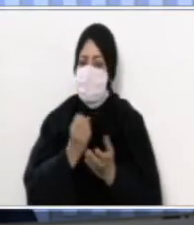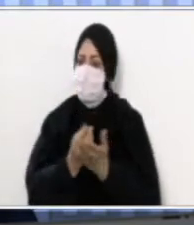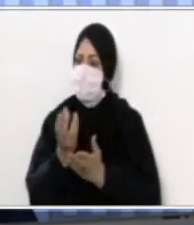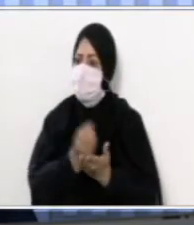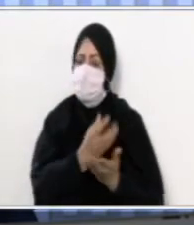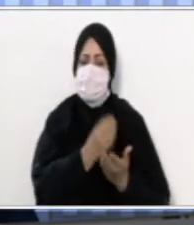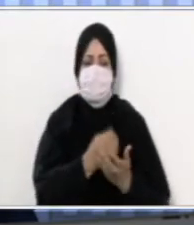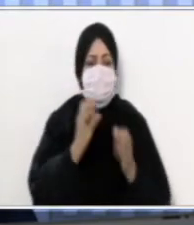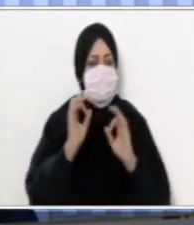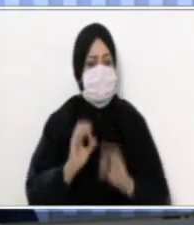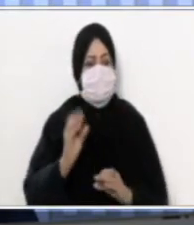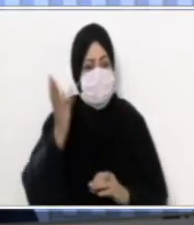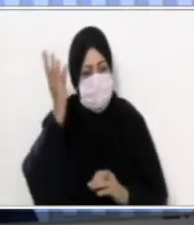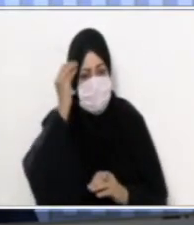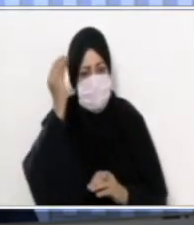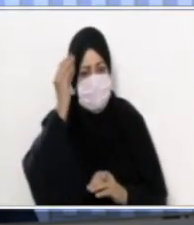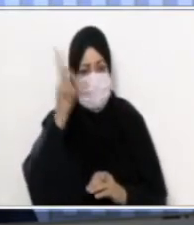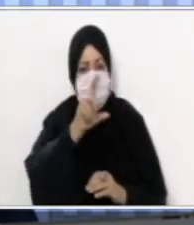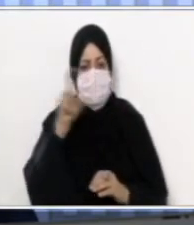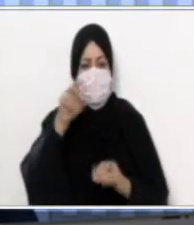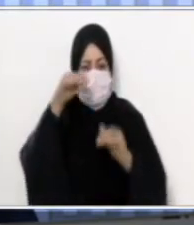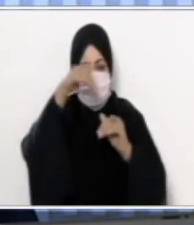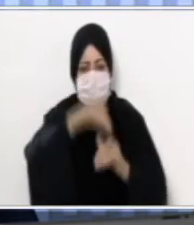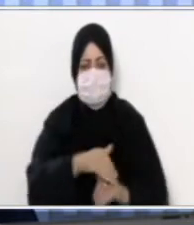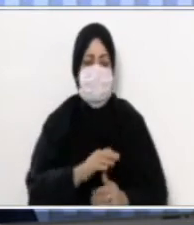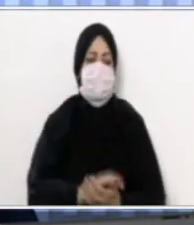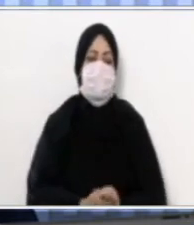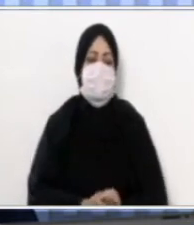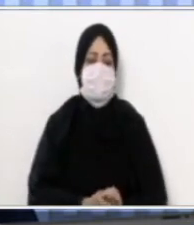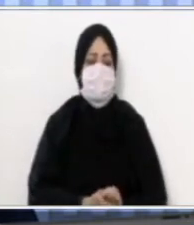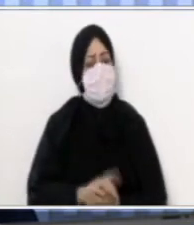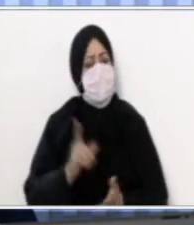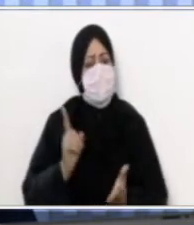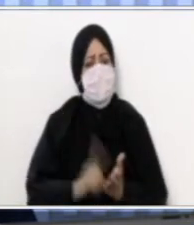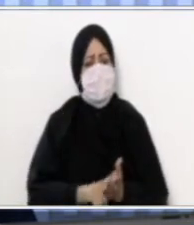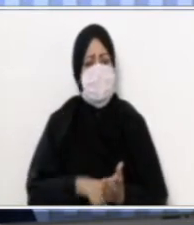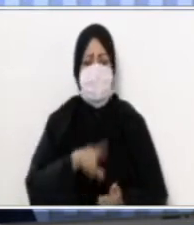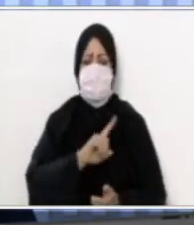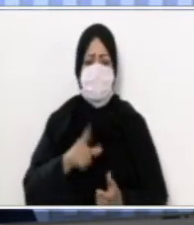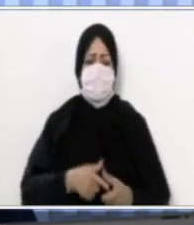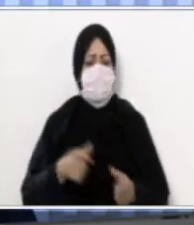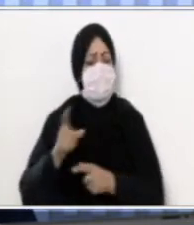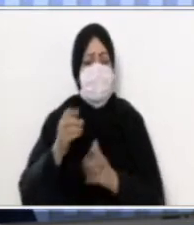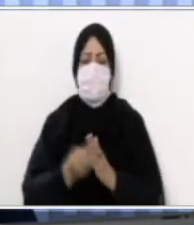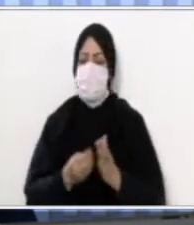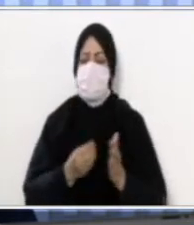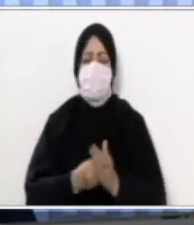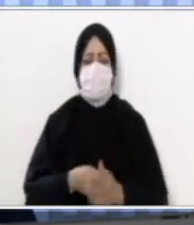لكن إذا أصر فلا ينبغي أن يؤتى له بالطعام. معنا الأخت حليمة من بني وليد.